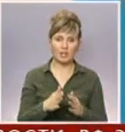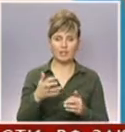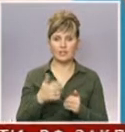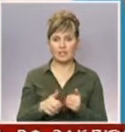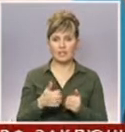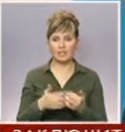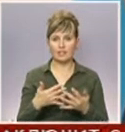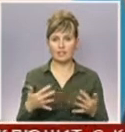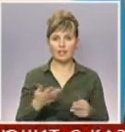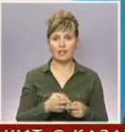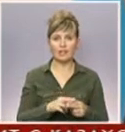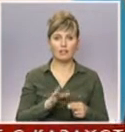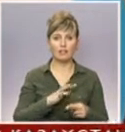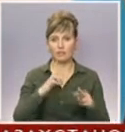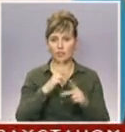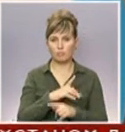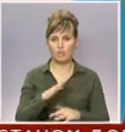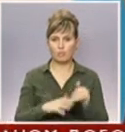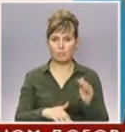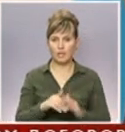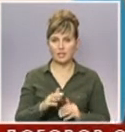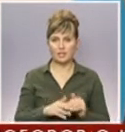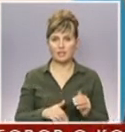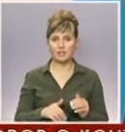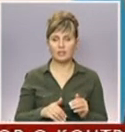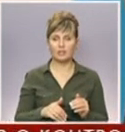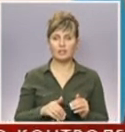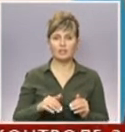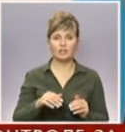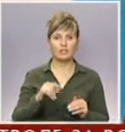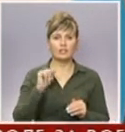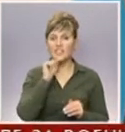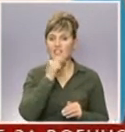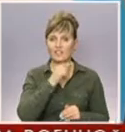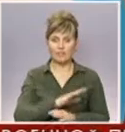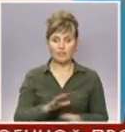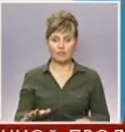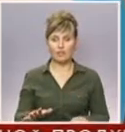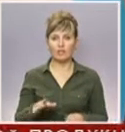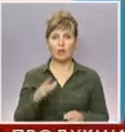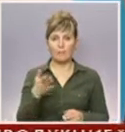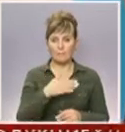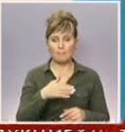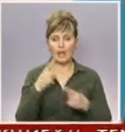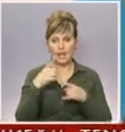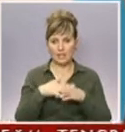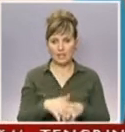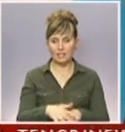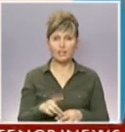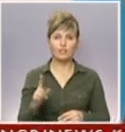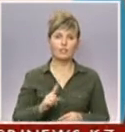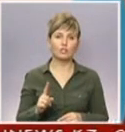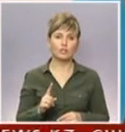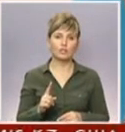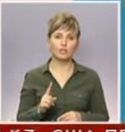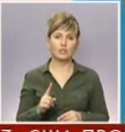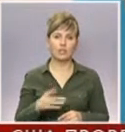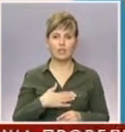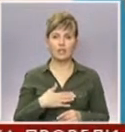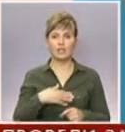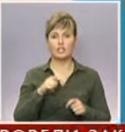предпринимательства. Конечно, это была неправильная практика, она была неэффективной. Мы анализировали, что